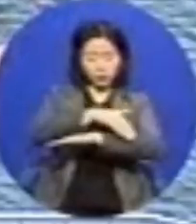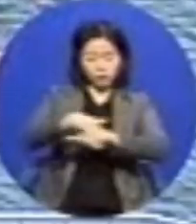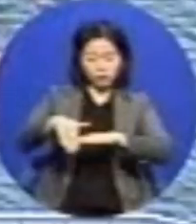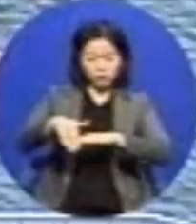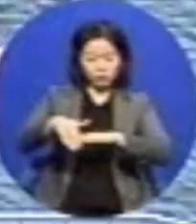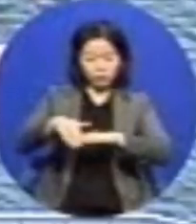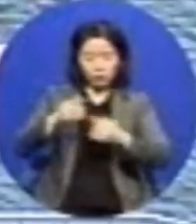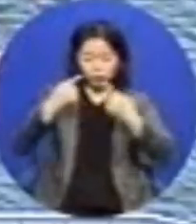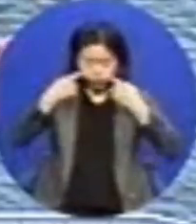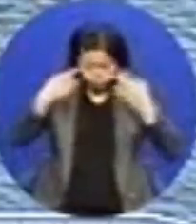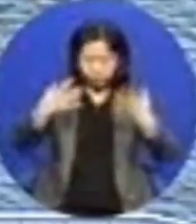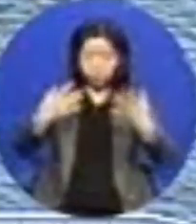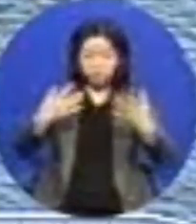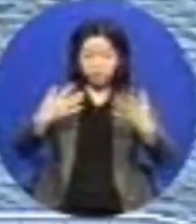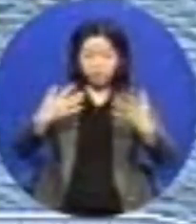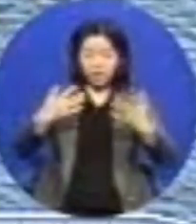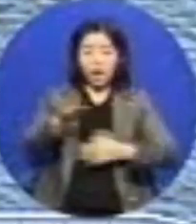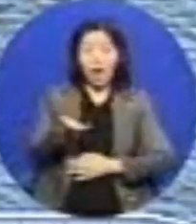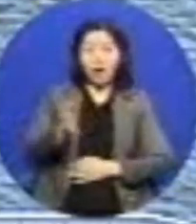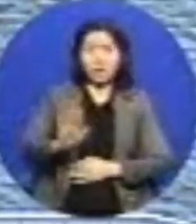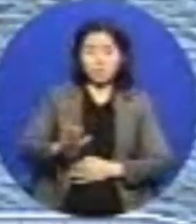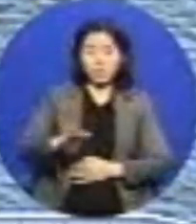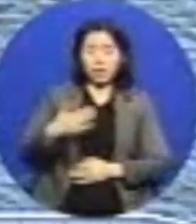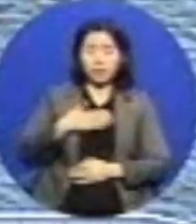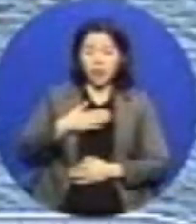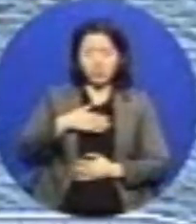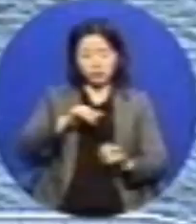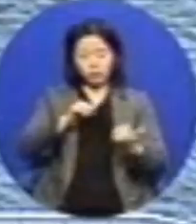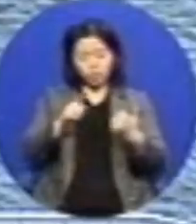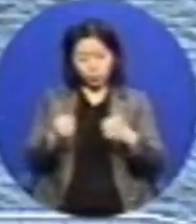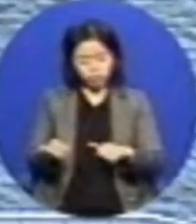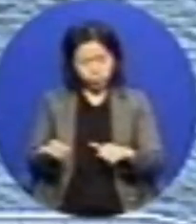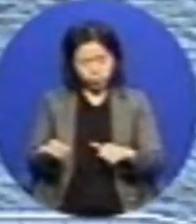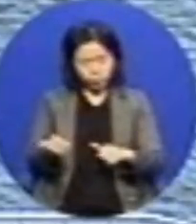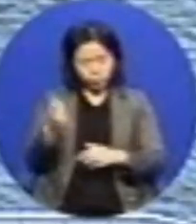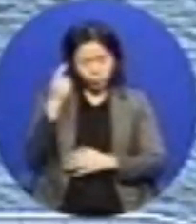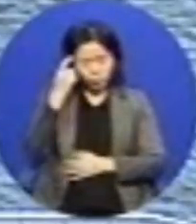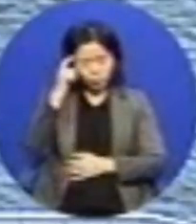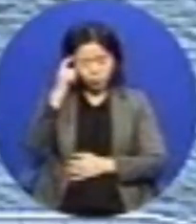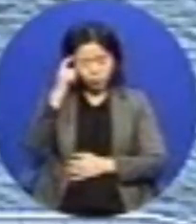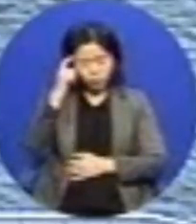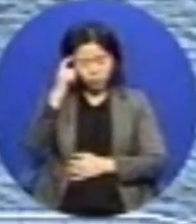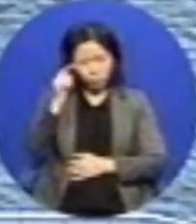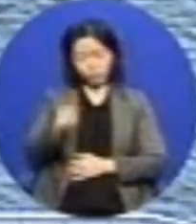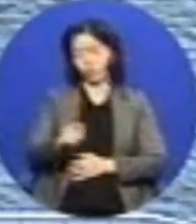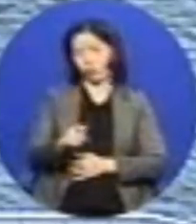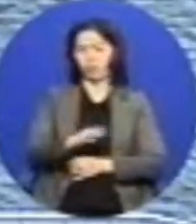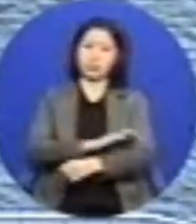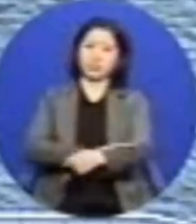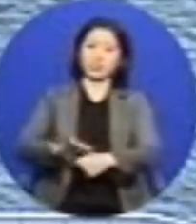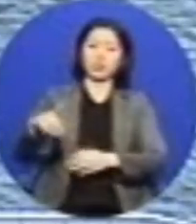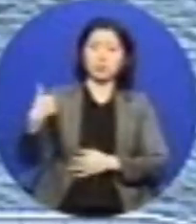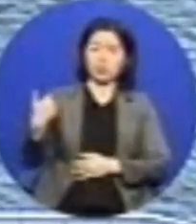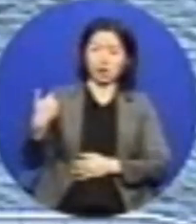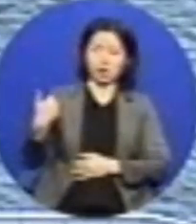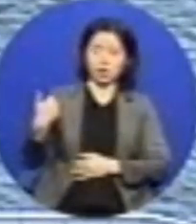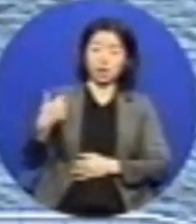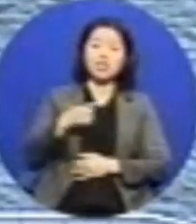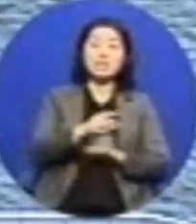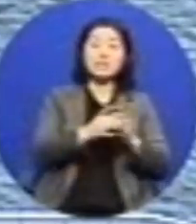분명해요 그런데 나는 죽었나 큰 잘모르겠어 이런 분도 있고